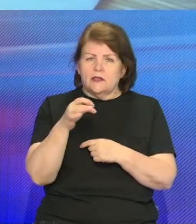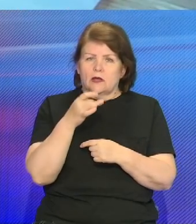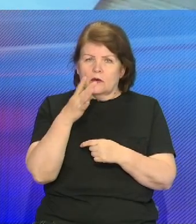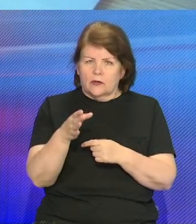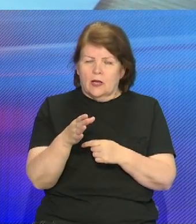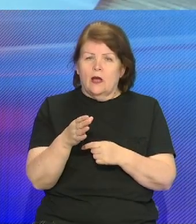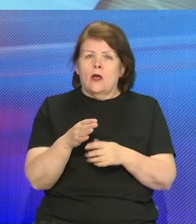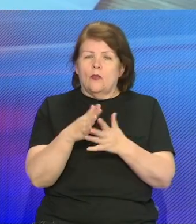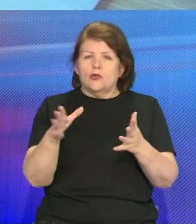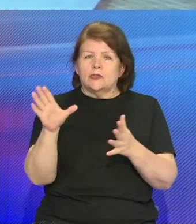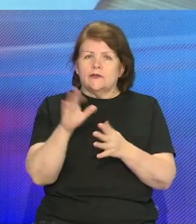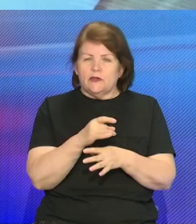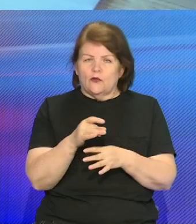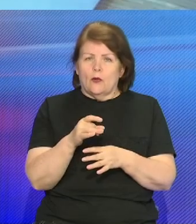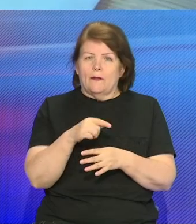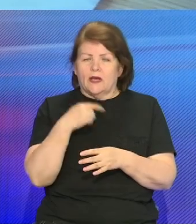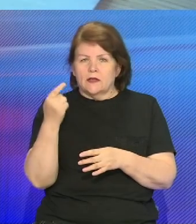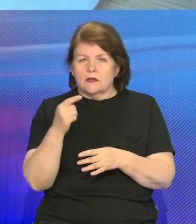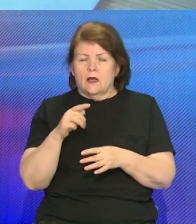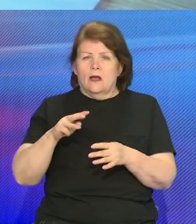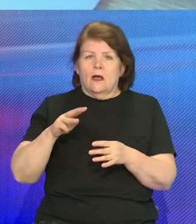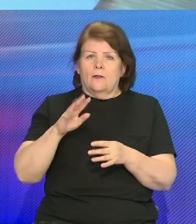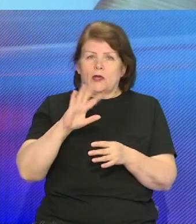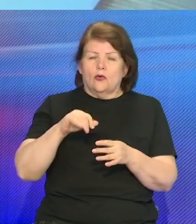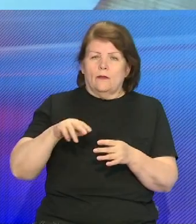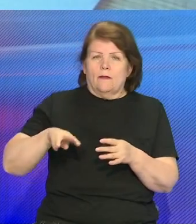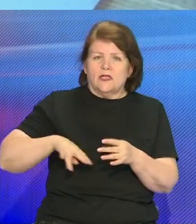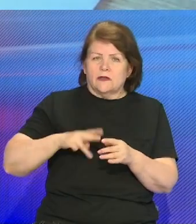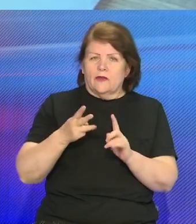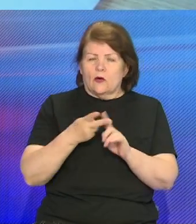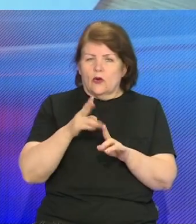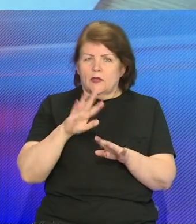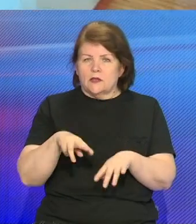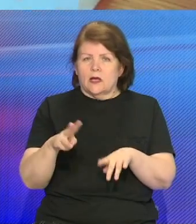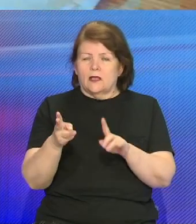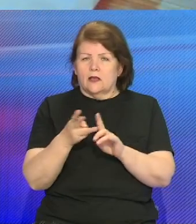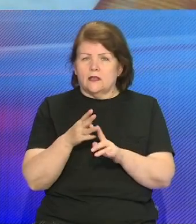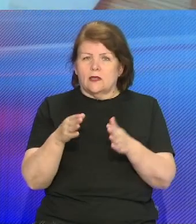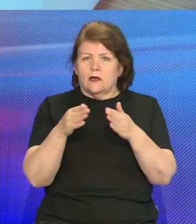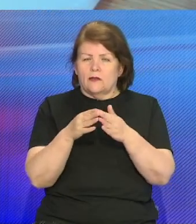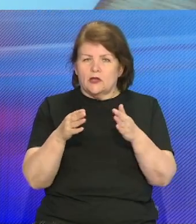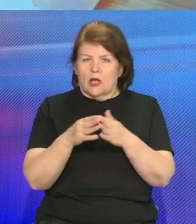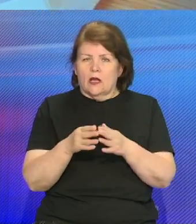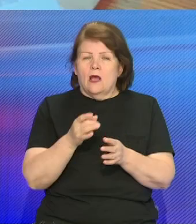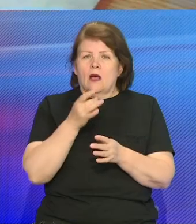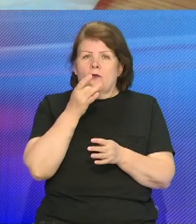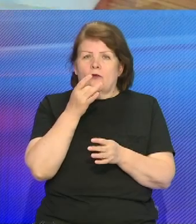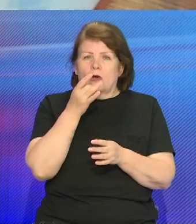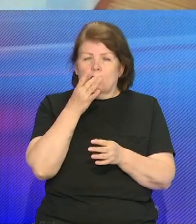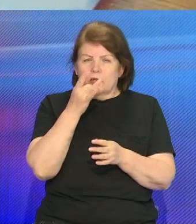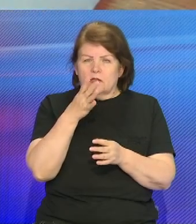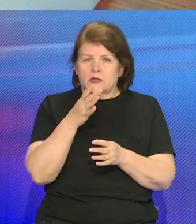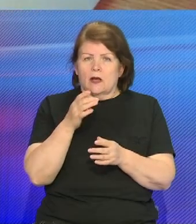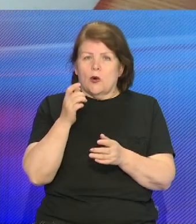брешчан, затем идут мельчане и замыкают стройку гамельчане. По Гродинским государственным университетам Янки Купалы